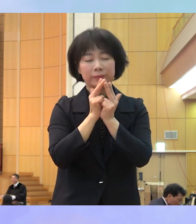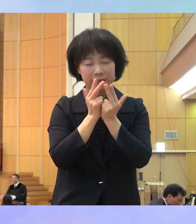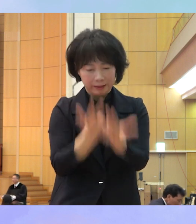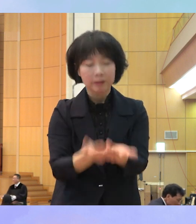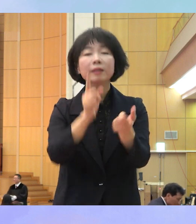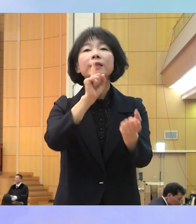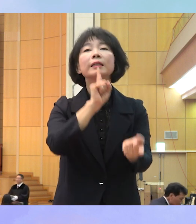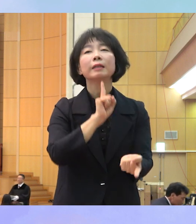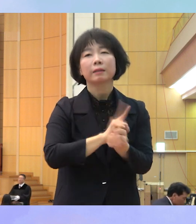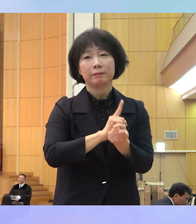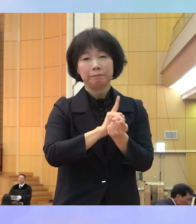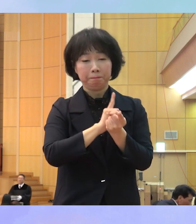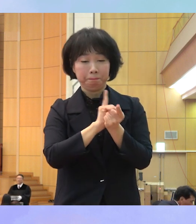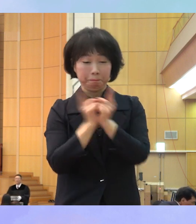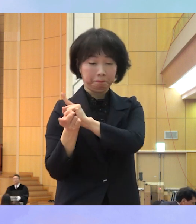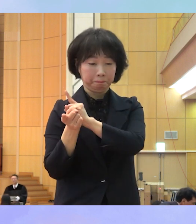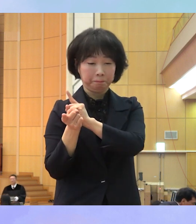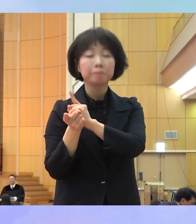주가